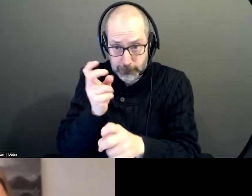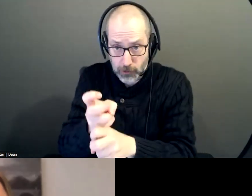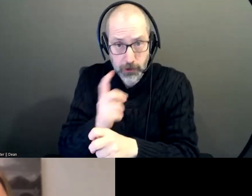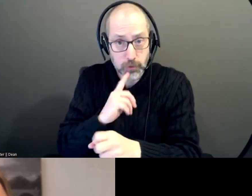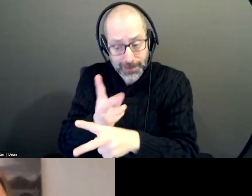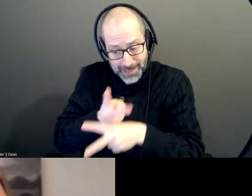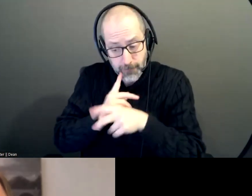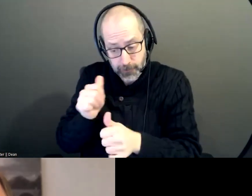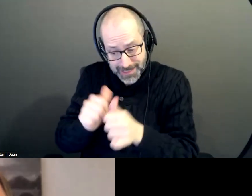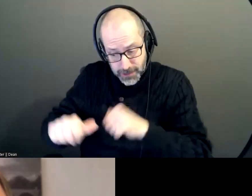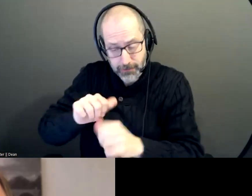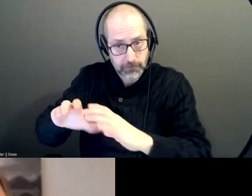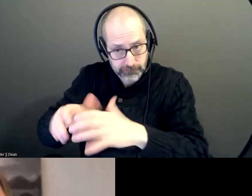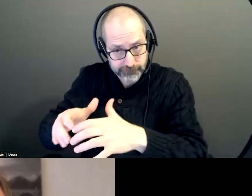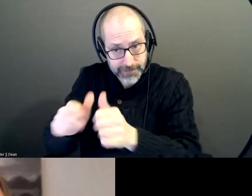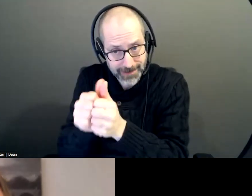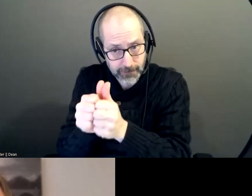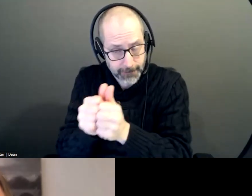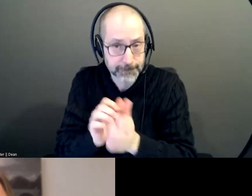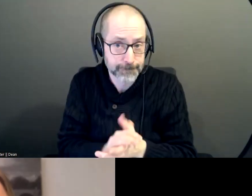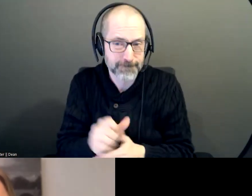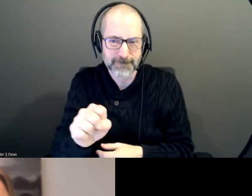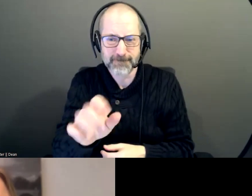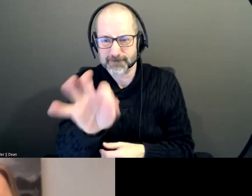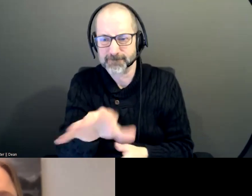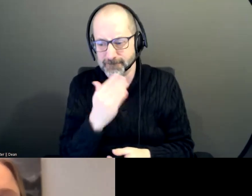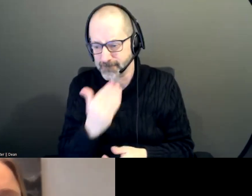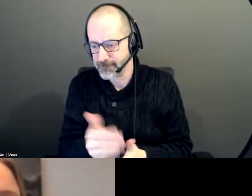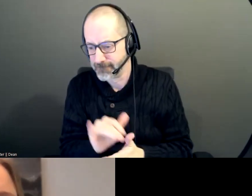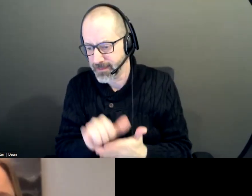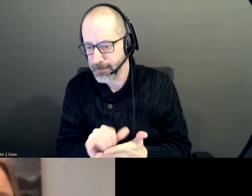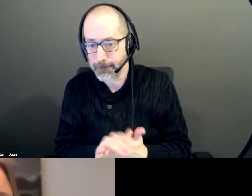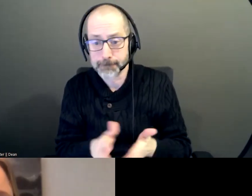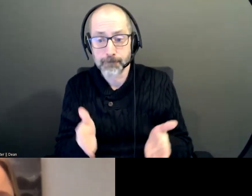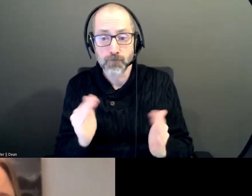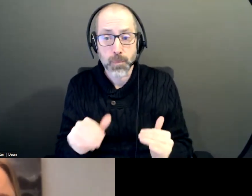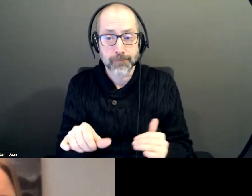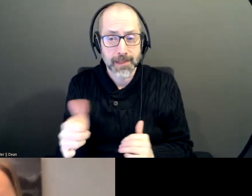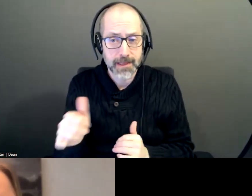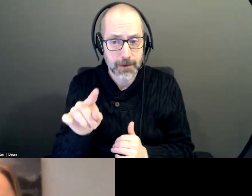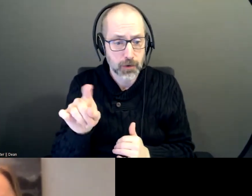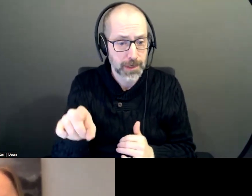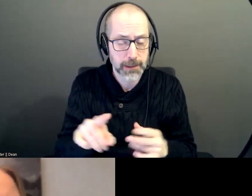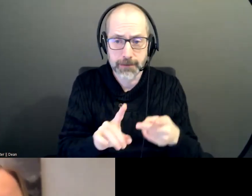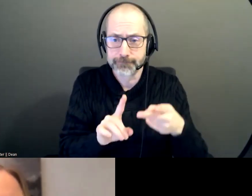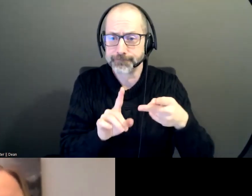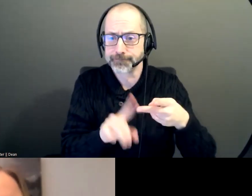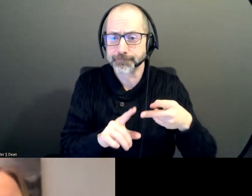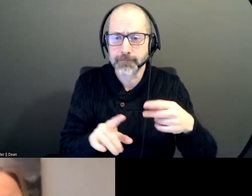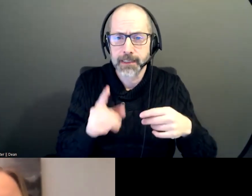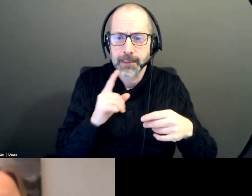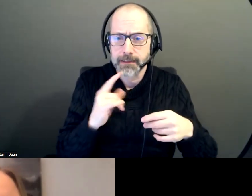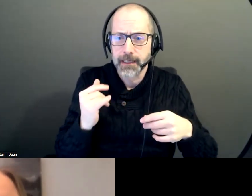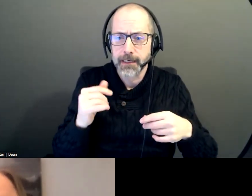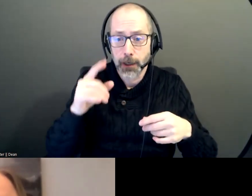prendre soin des autres, s'entraider. Thank you. Another Merci. question here. So someone said, when we expand Quelqu'un a what